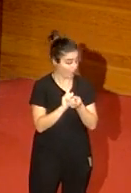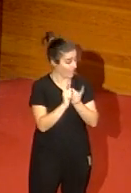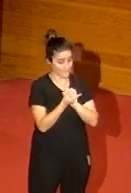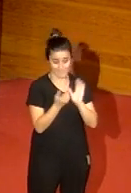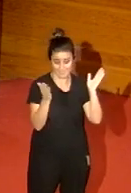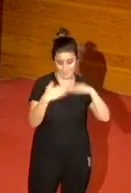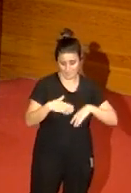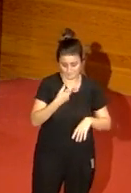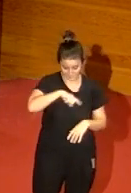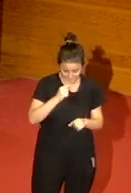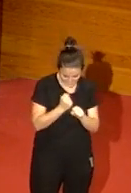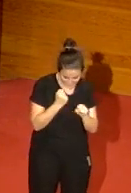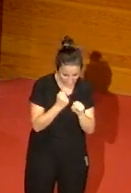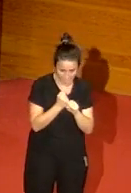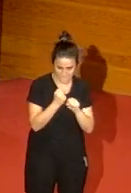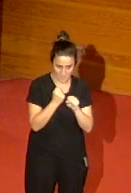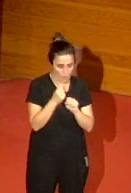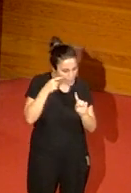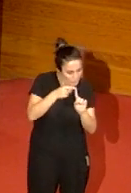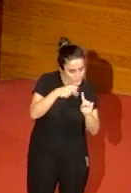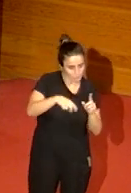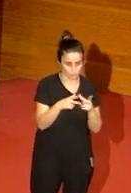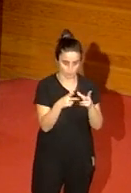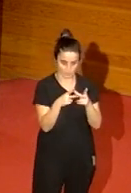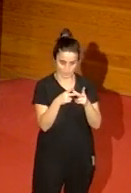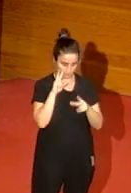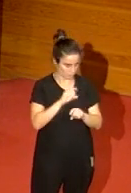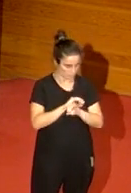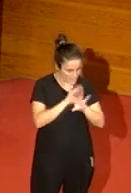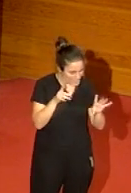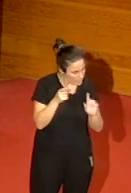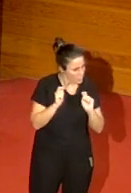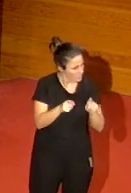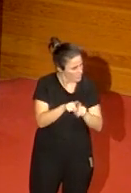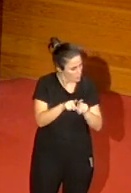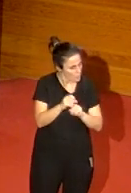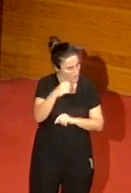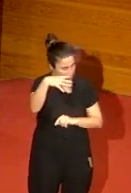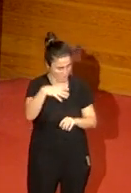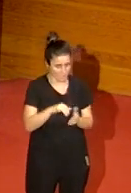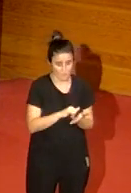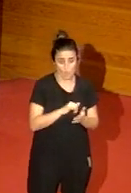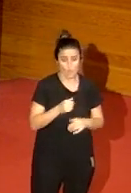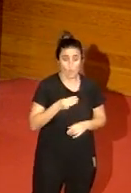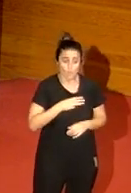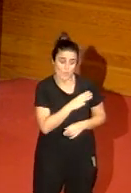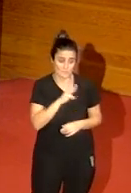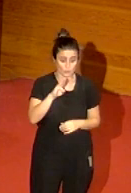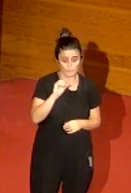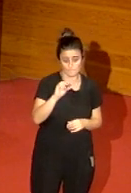lana eta BTBR-a gizartean hor dago, ez? Argia piztea da, ez? Washington Post egunkariaren goiburuak dioen